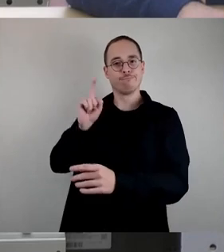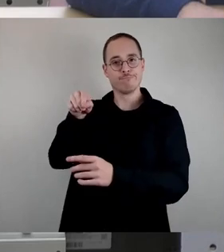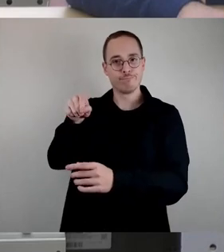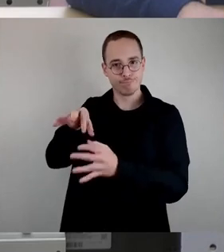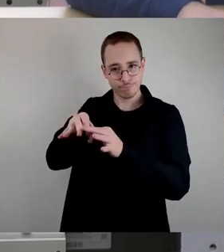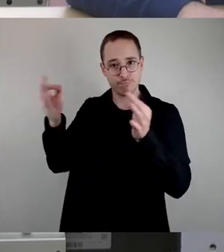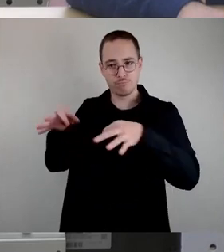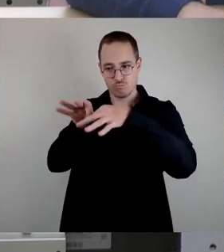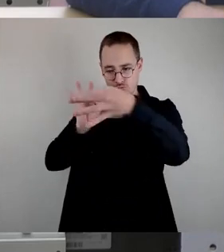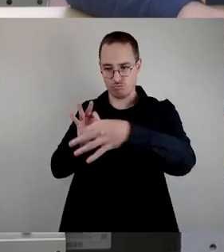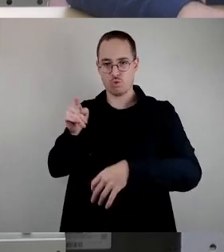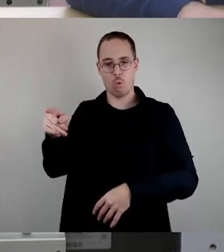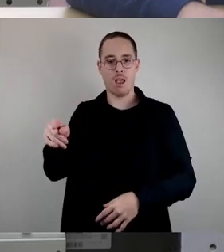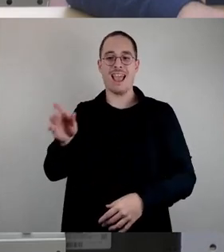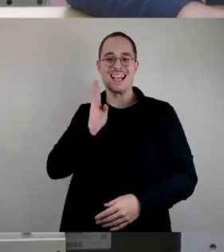Kollege Pinkert,